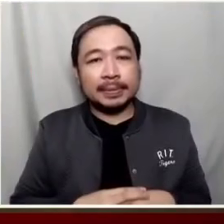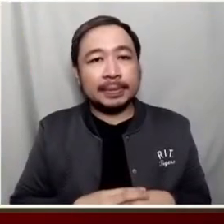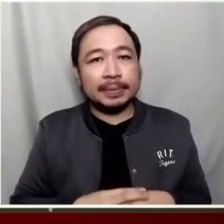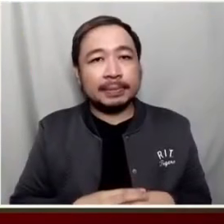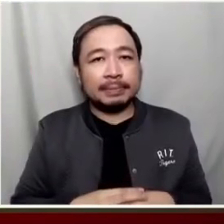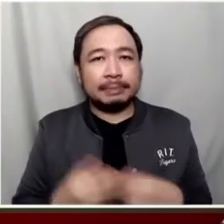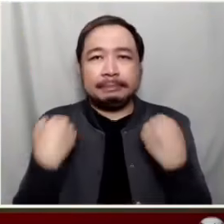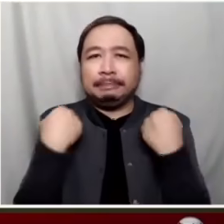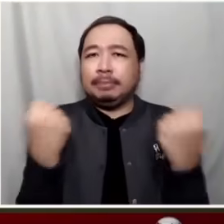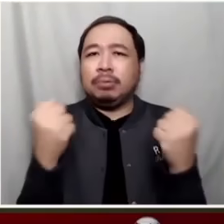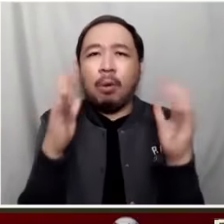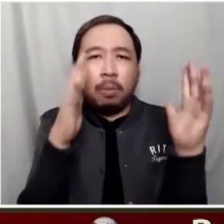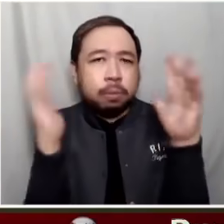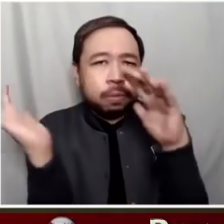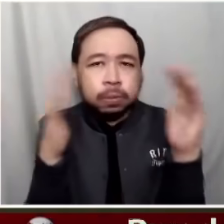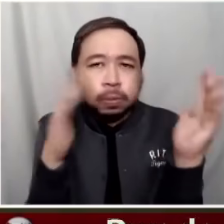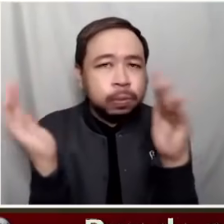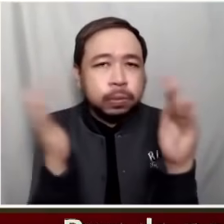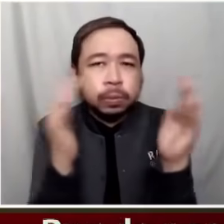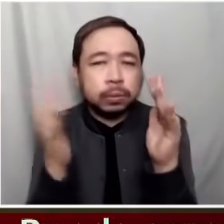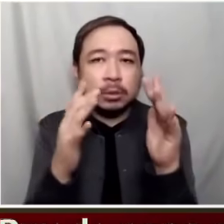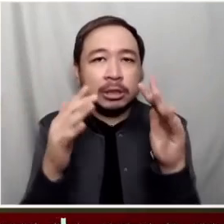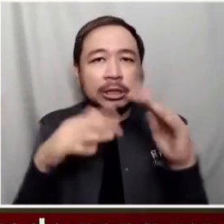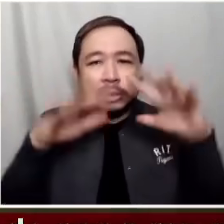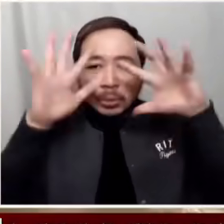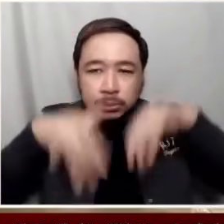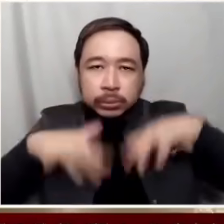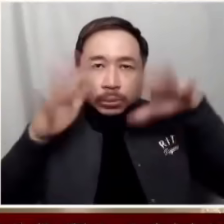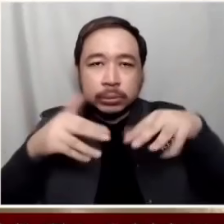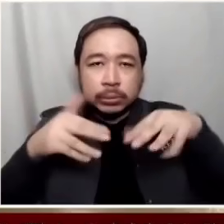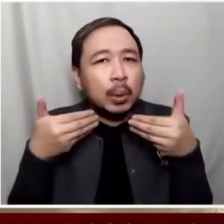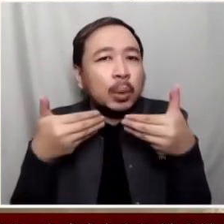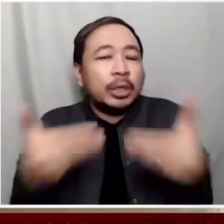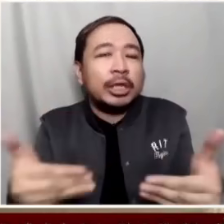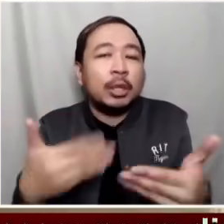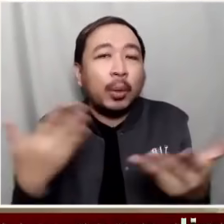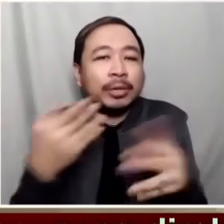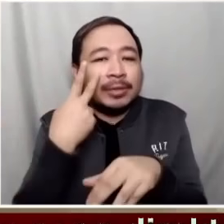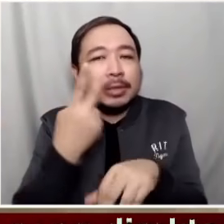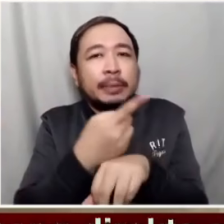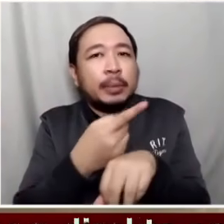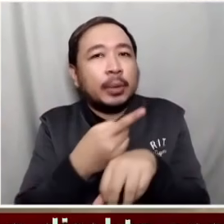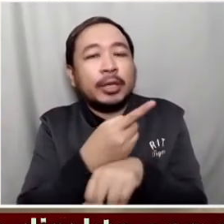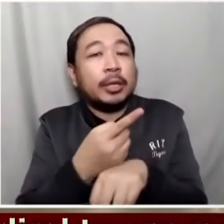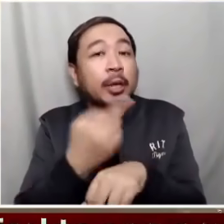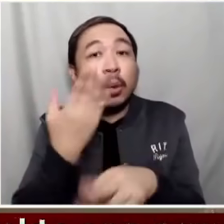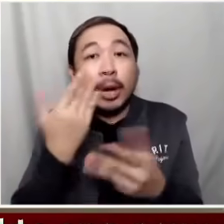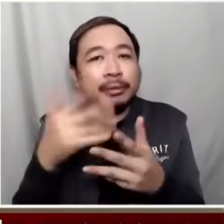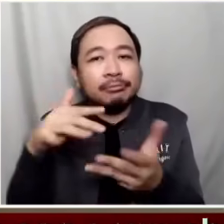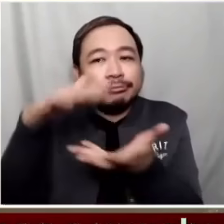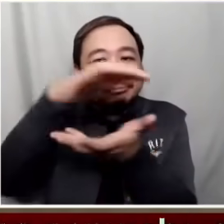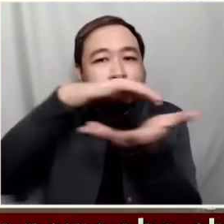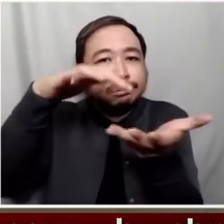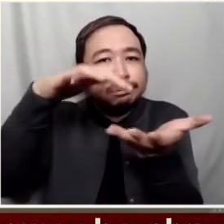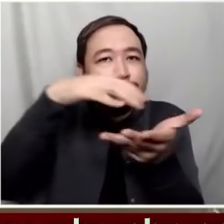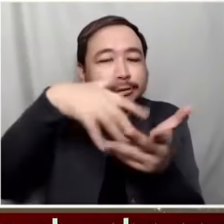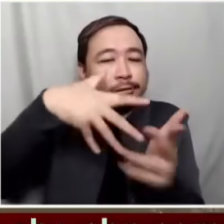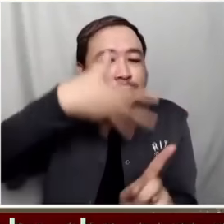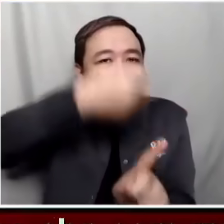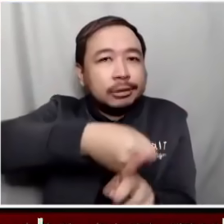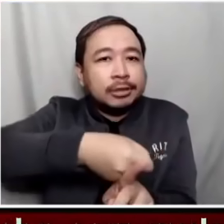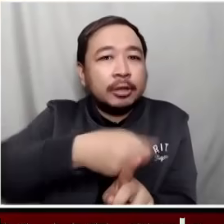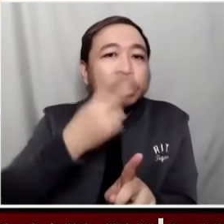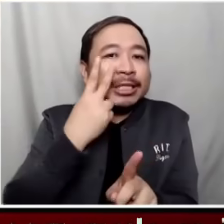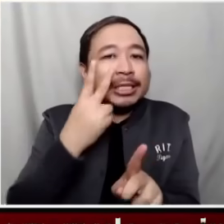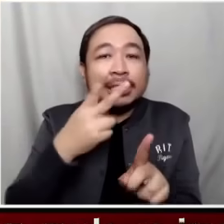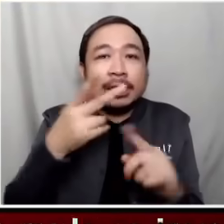malakas na hangin at pabugso-bugsong pag-ulan ang naramdaman kagabi sa Bataan sa pagdaan ng Baguio-Dante. Bumagsak ang mga sanga ng puno at nawalan